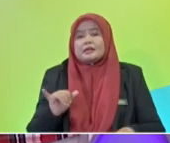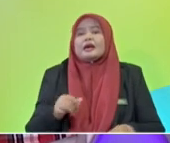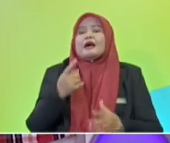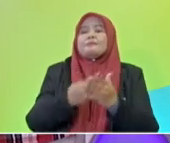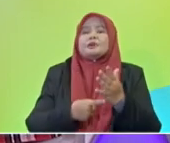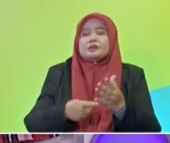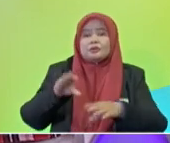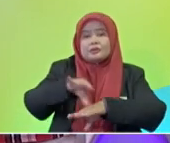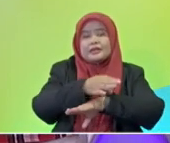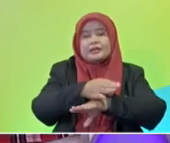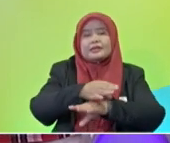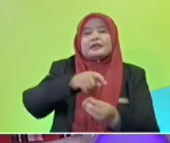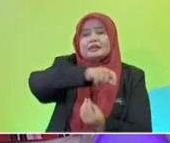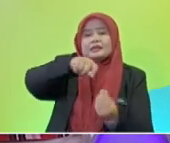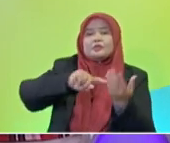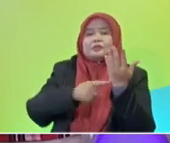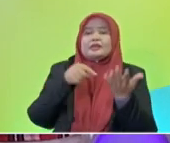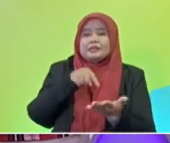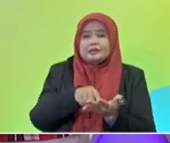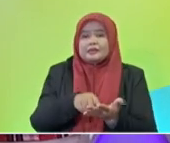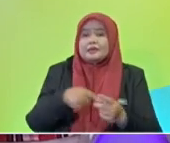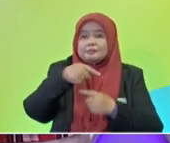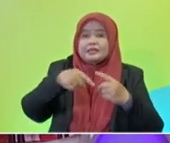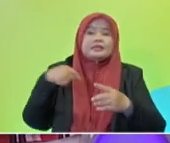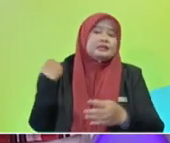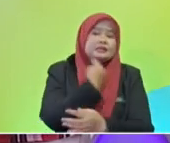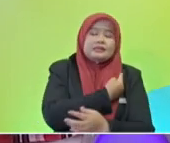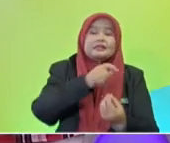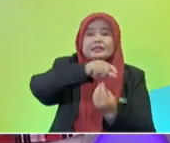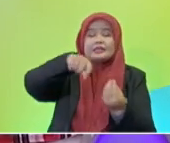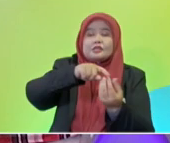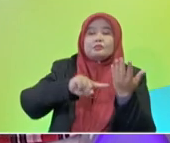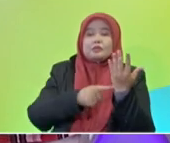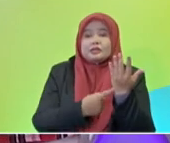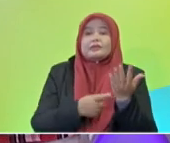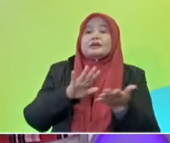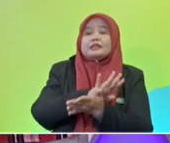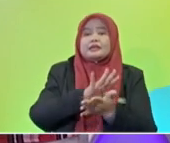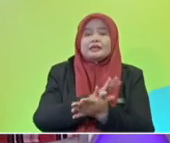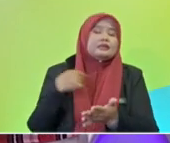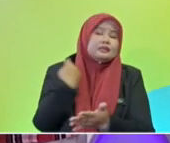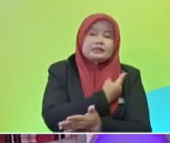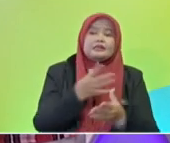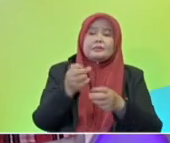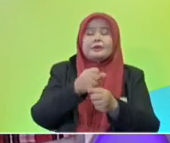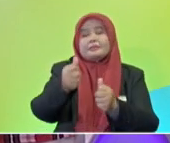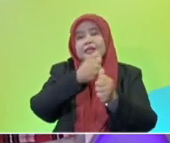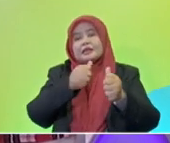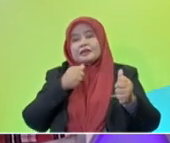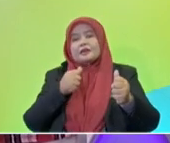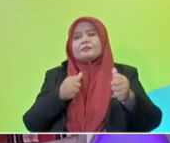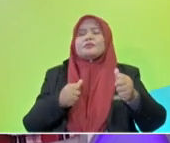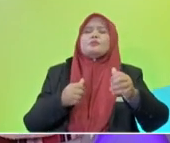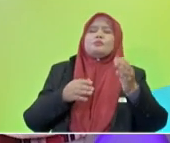kegunaan kitar semula ini sebenarnya bila kita kitar semula contohnya as kita dapat mengelakkan memotong